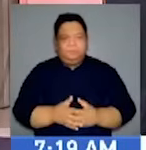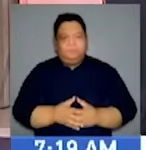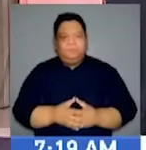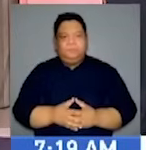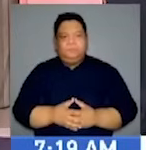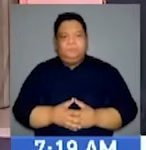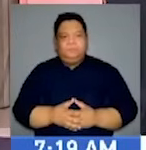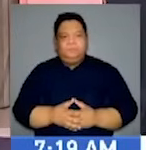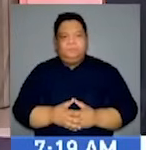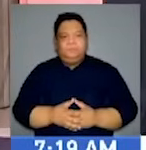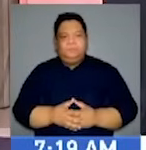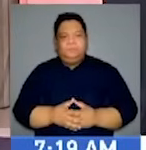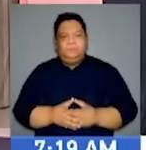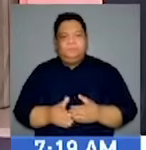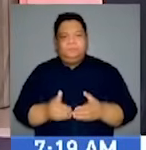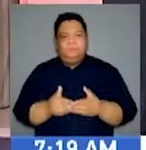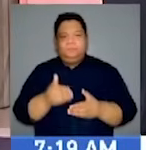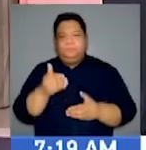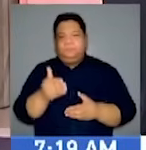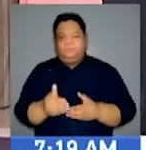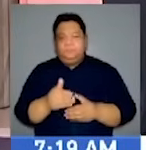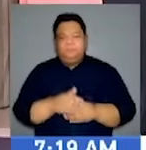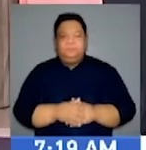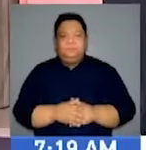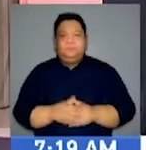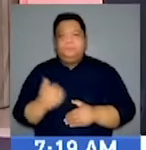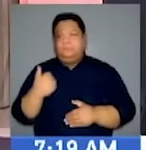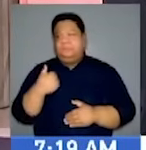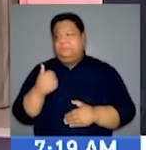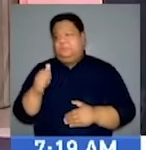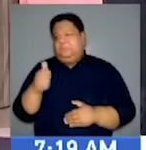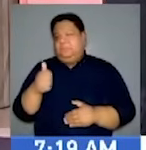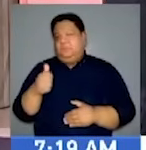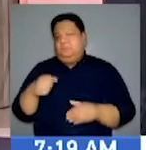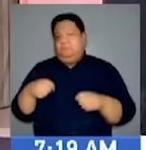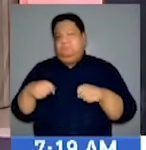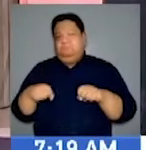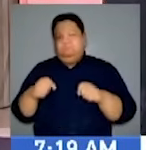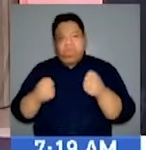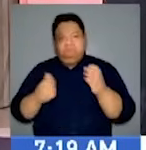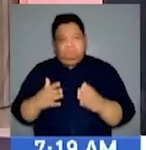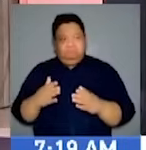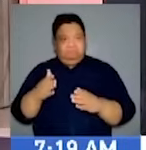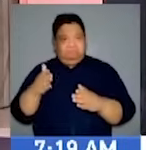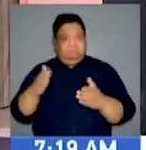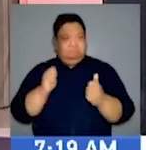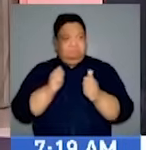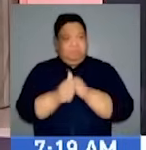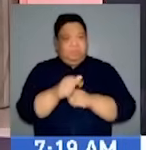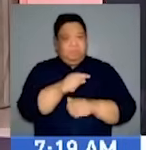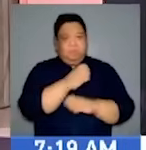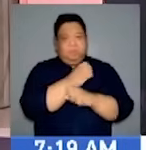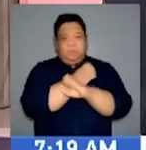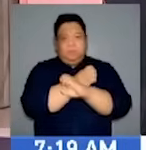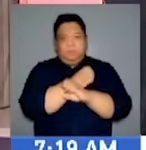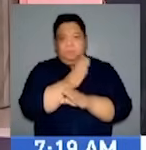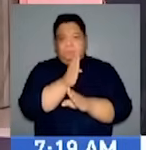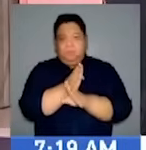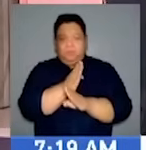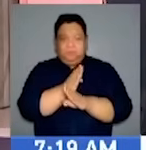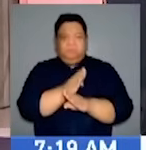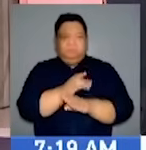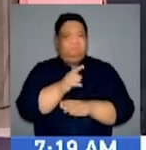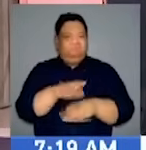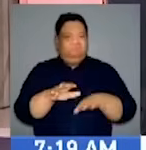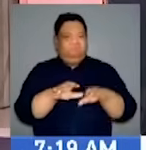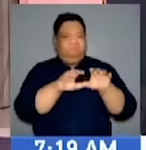Mahigit 10 motoristang hindi otorisadong dumaan sa EDSA busway ang hinuli ng MMDA Special Operations Group. At live mula sa